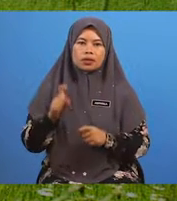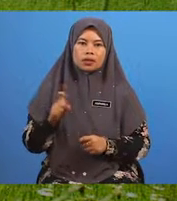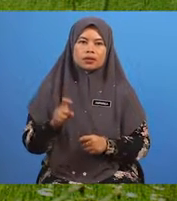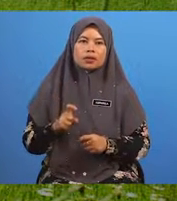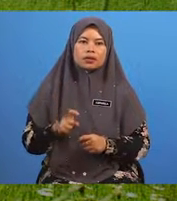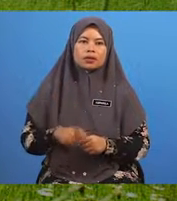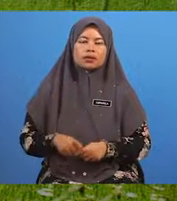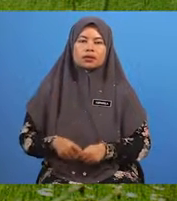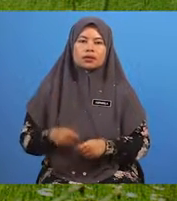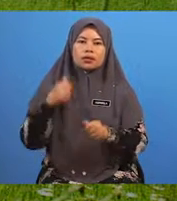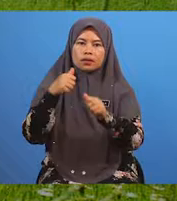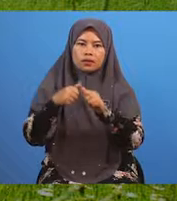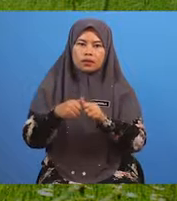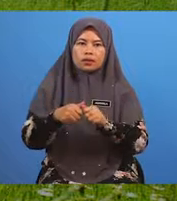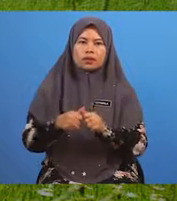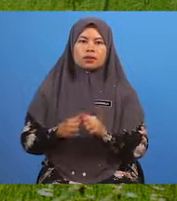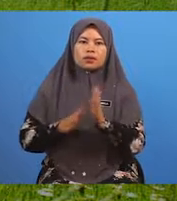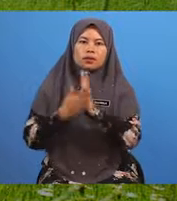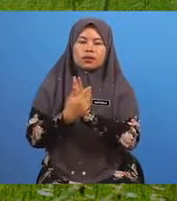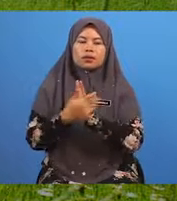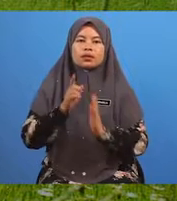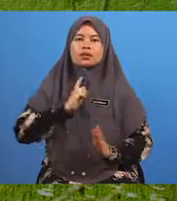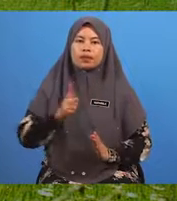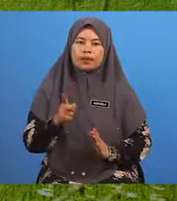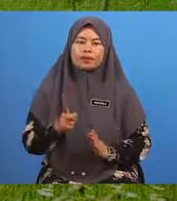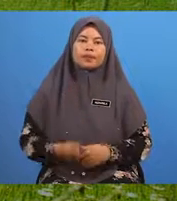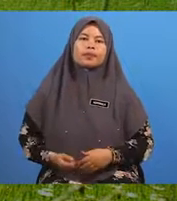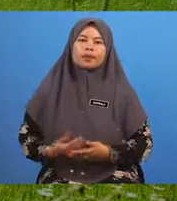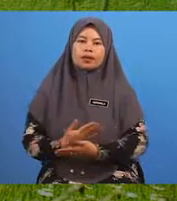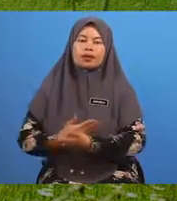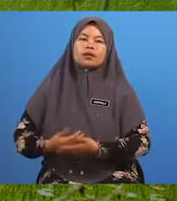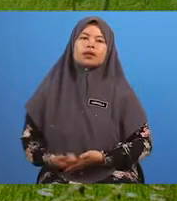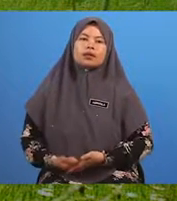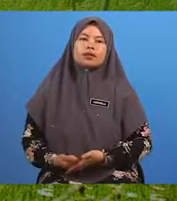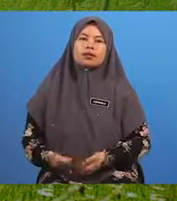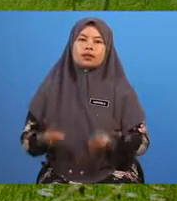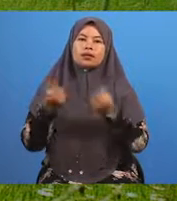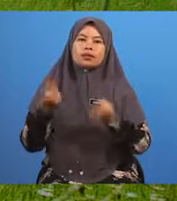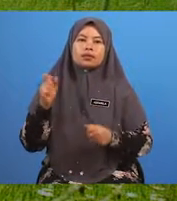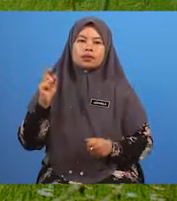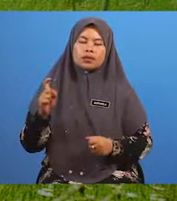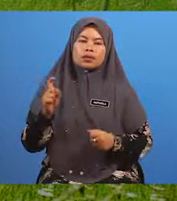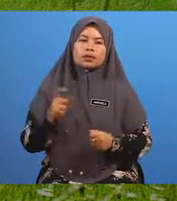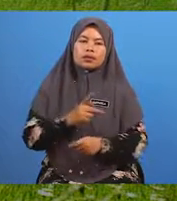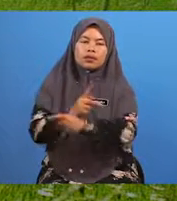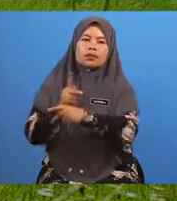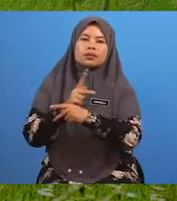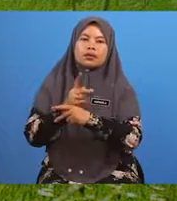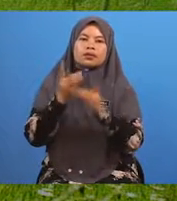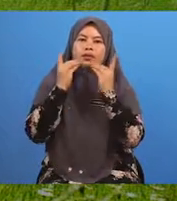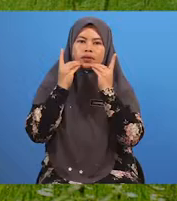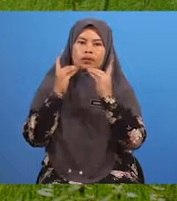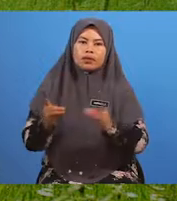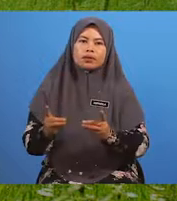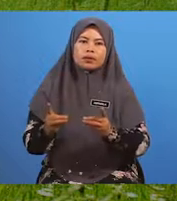digariskan oleh Islam. Anak angkat juga hendaklah dipelihara dan dididik dengan sempurna seperti